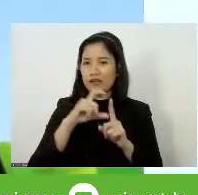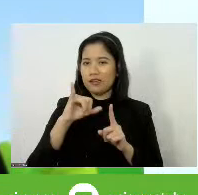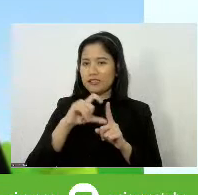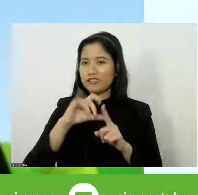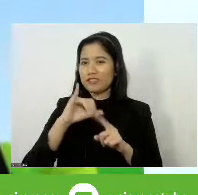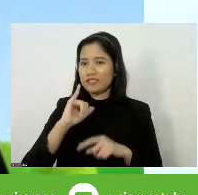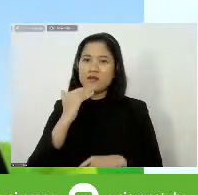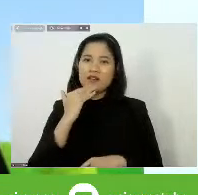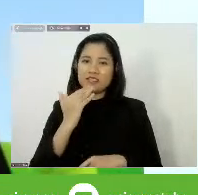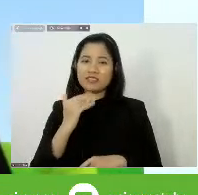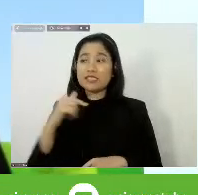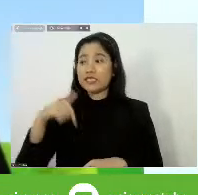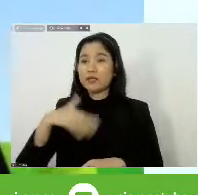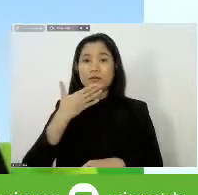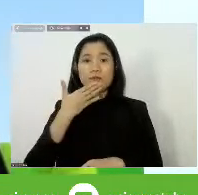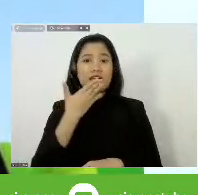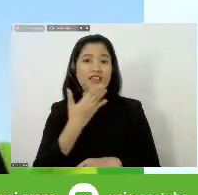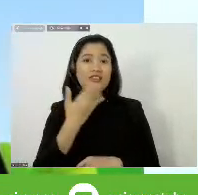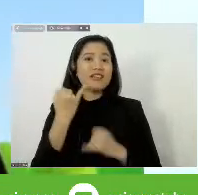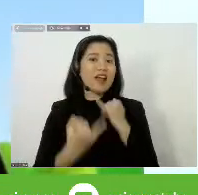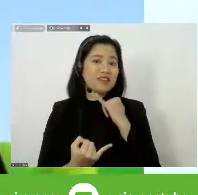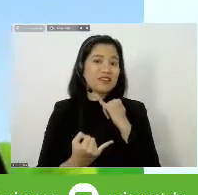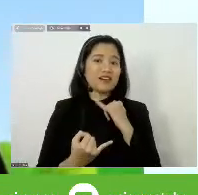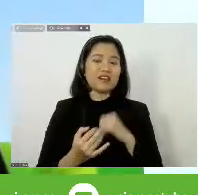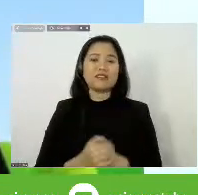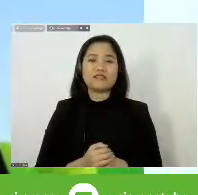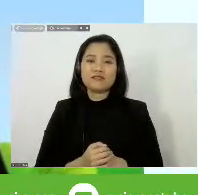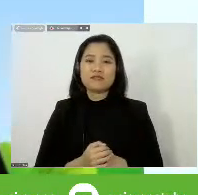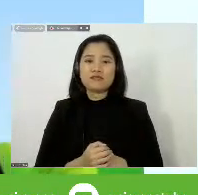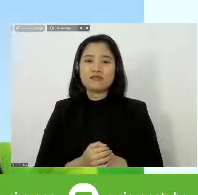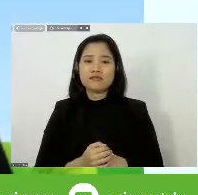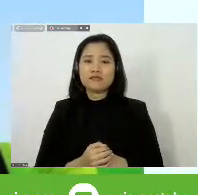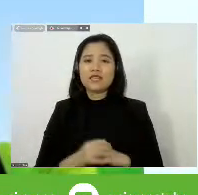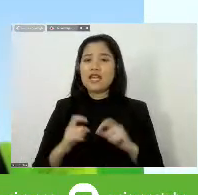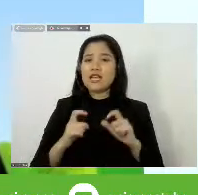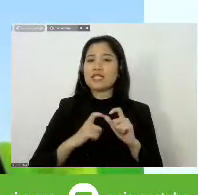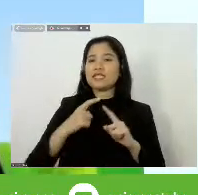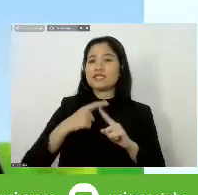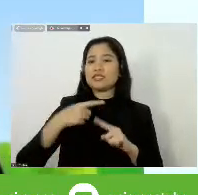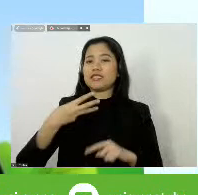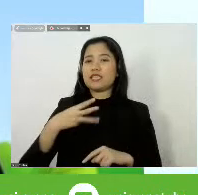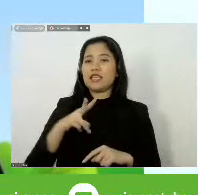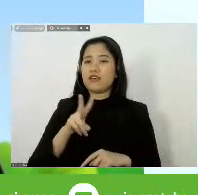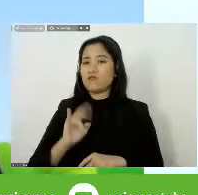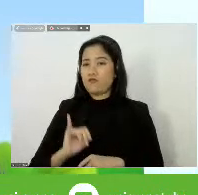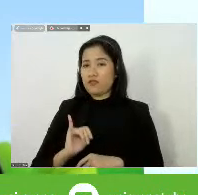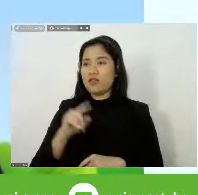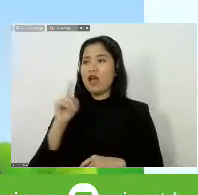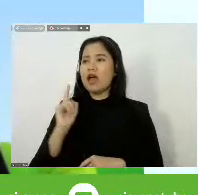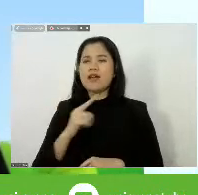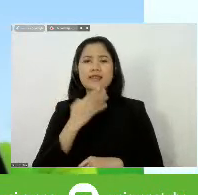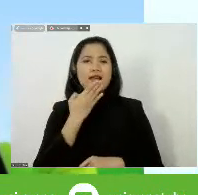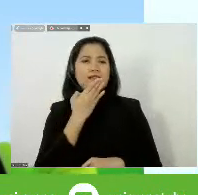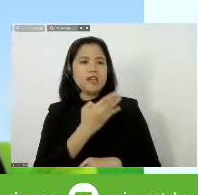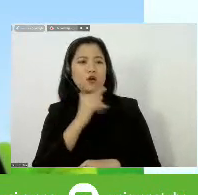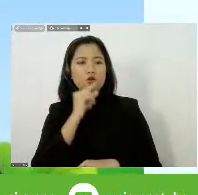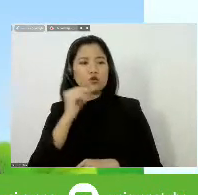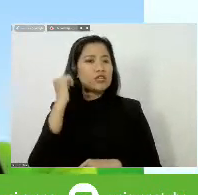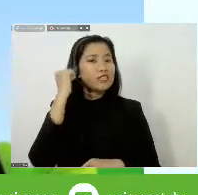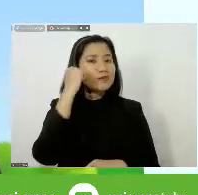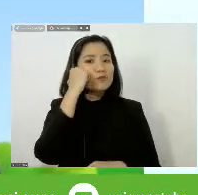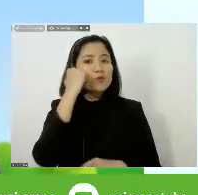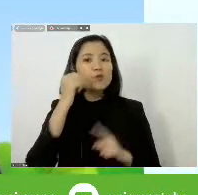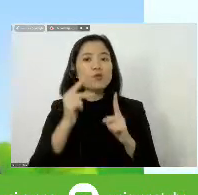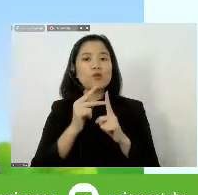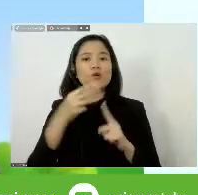kami ini pertanyaan terakhir dari eh TP Harrison question two Ibu henriette Is there